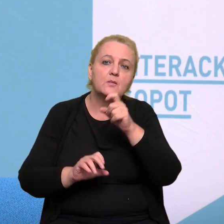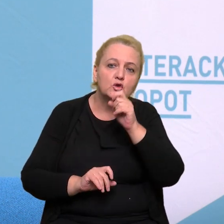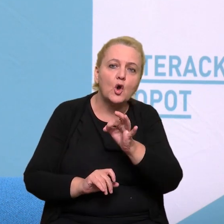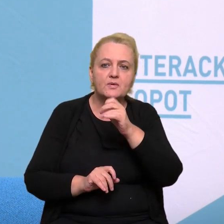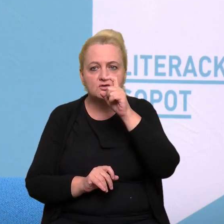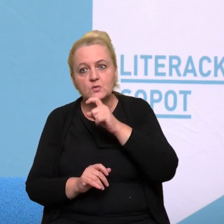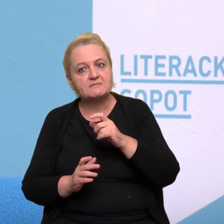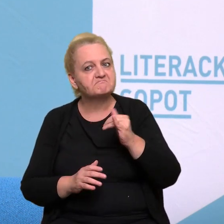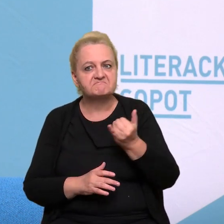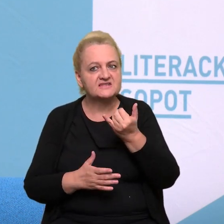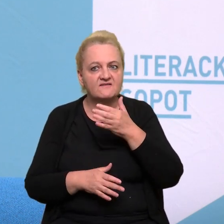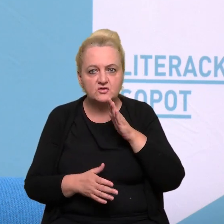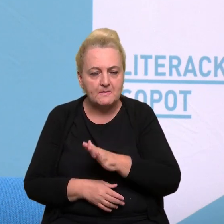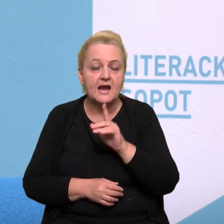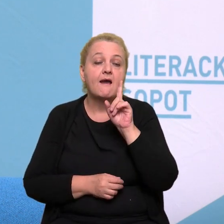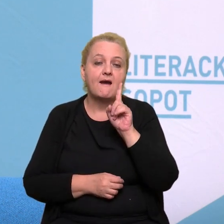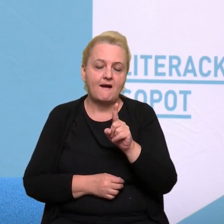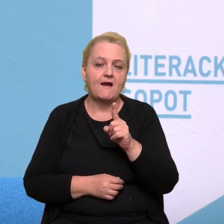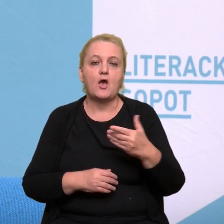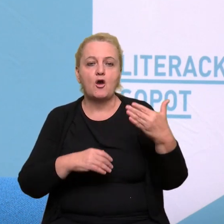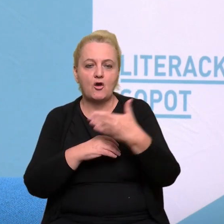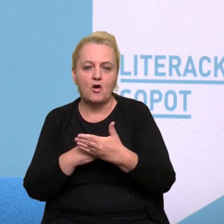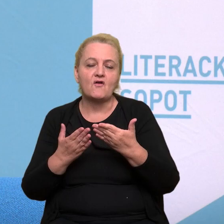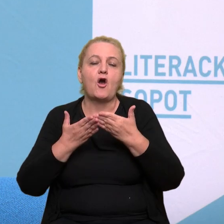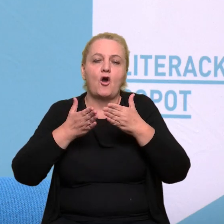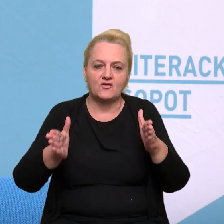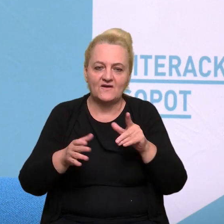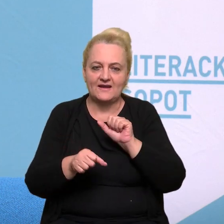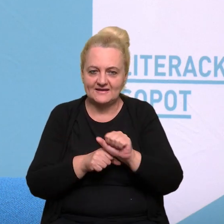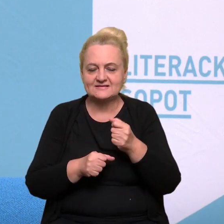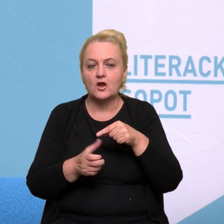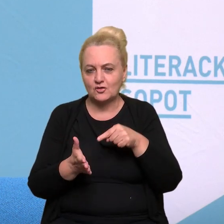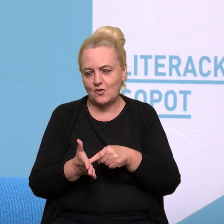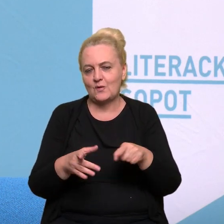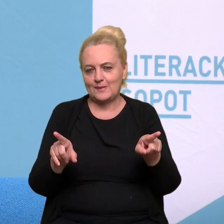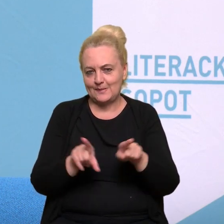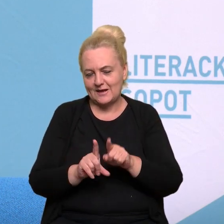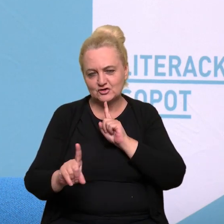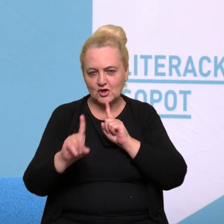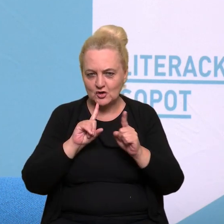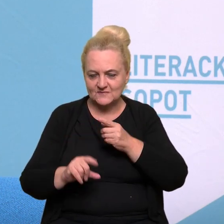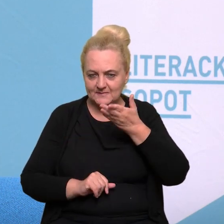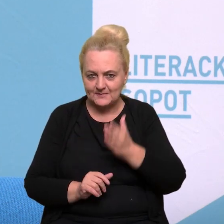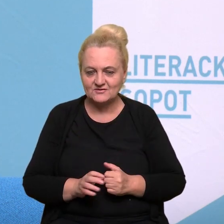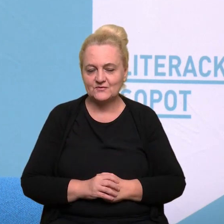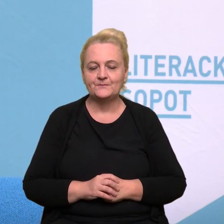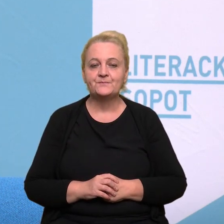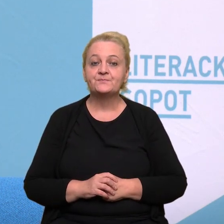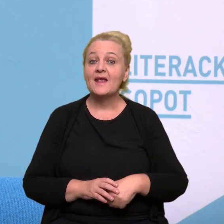zły. To jest też bardzo... Zakończenie jest bardzo otwarte, o tym też będziemy pewnie rozmawiać.